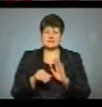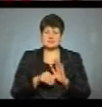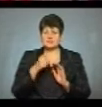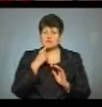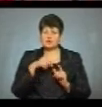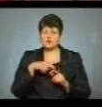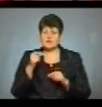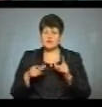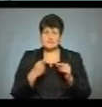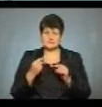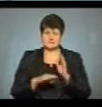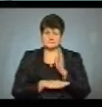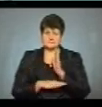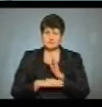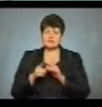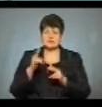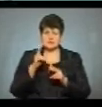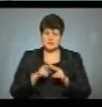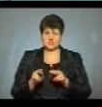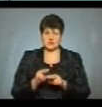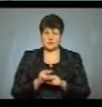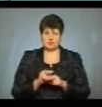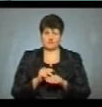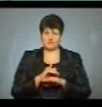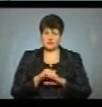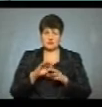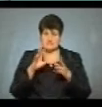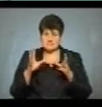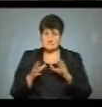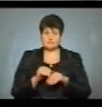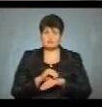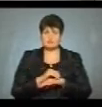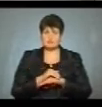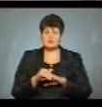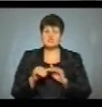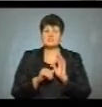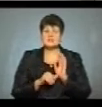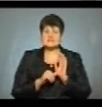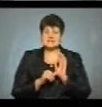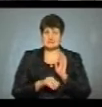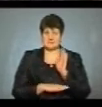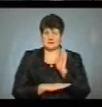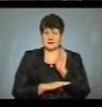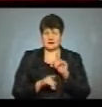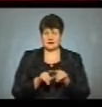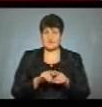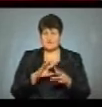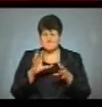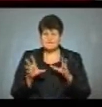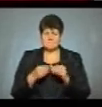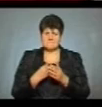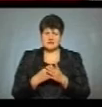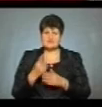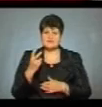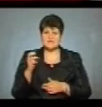червонолистих кленів. Тоді завершили капітальний ремонт цієї вулиці. Загалом на вулиці 60 таких кленів. Їхня загальна вартість – понад 200 тисяч гривень,